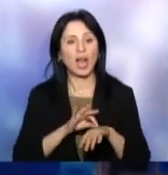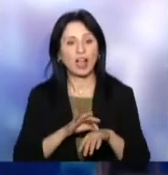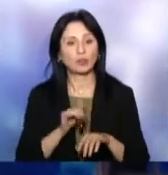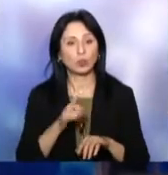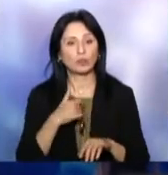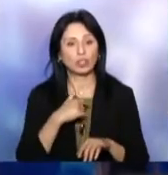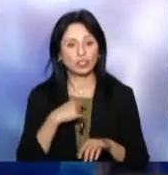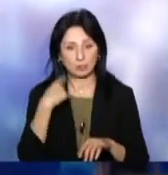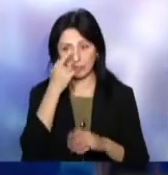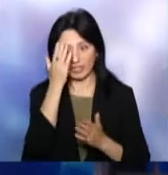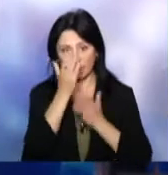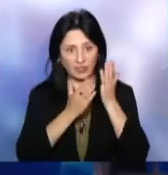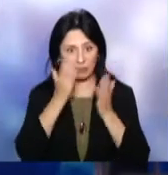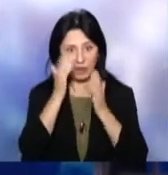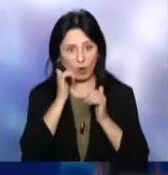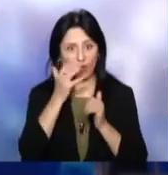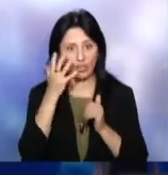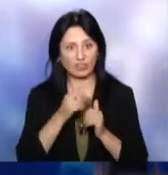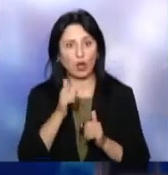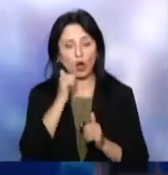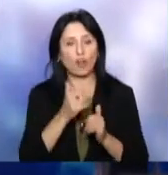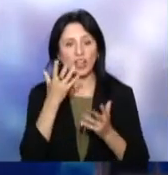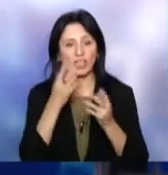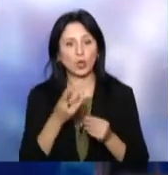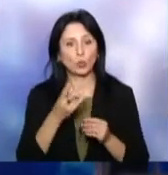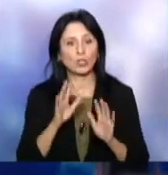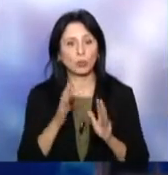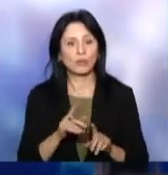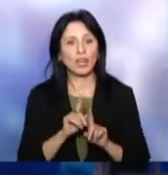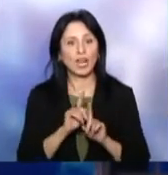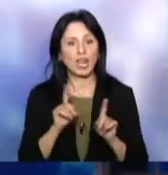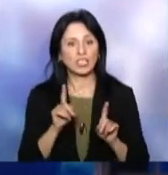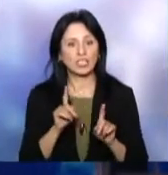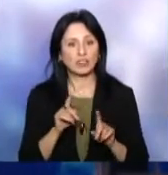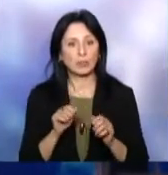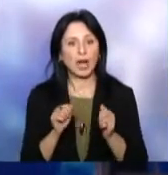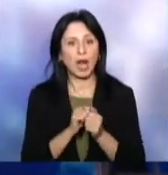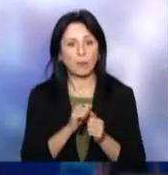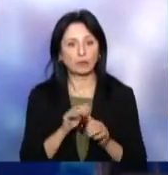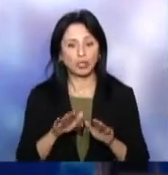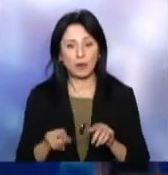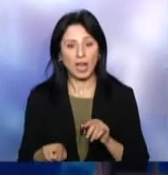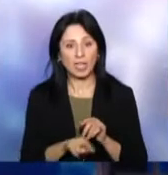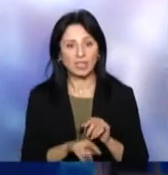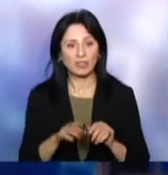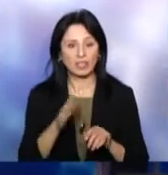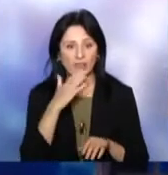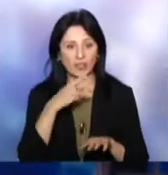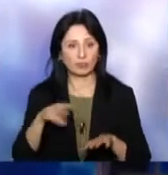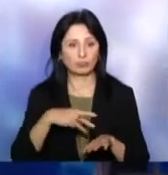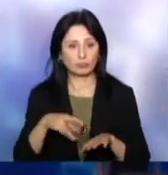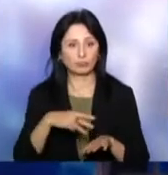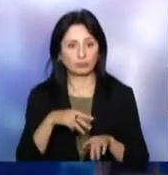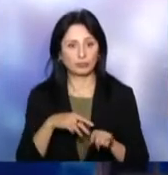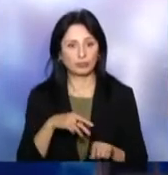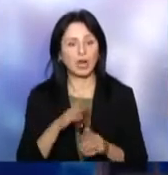ჩვენ პირს ვიბანთ ყოველდღე, ყოველ დღე უნდა მოხდეს განსაკუთრებით გამომშრალი ადგილების დატენიანება.